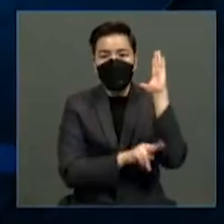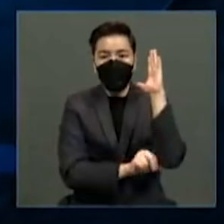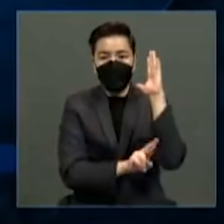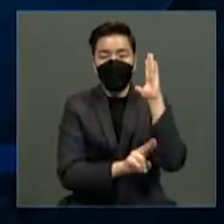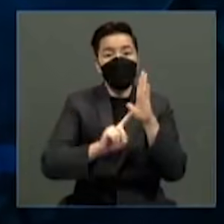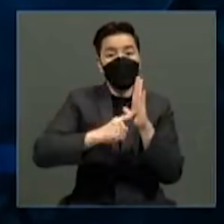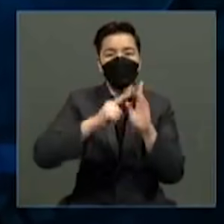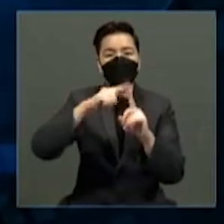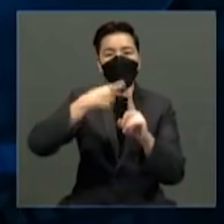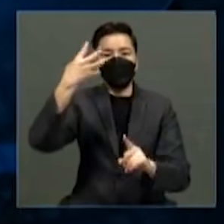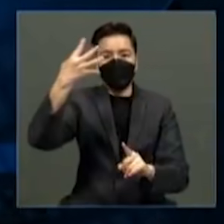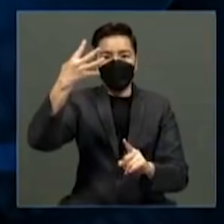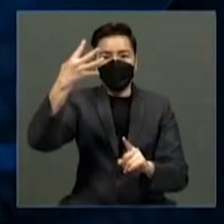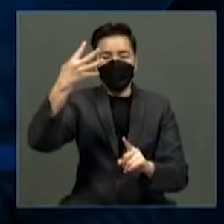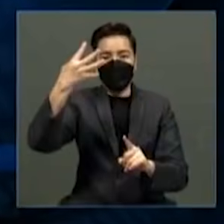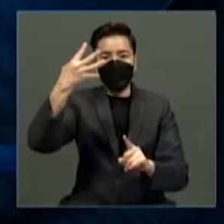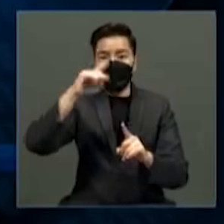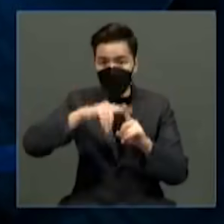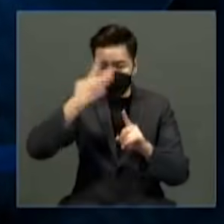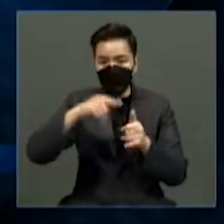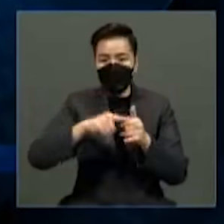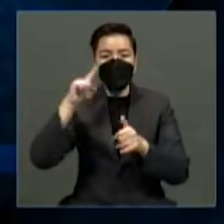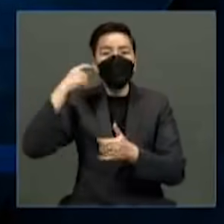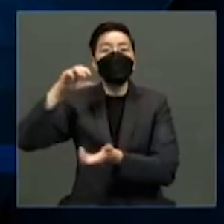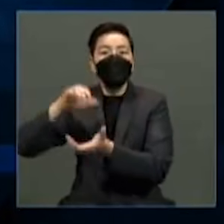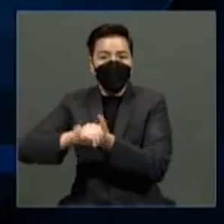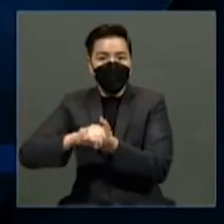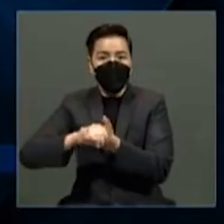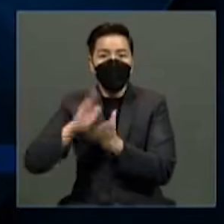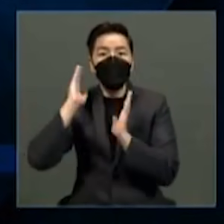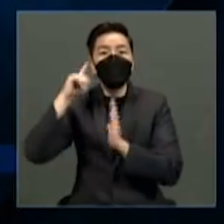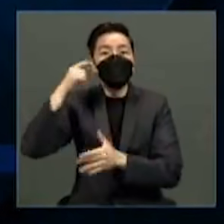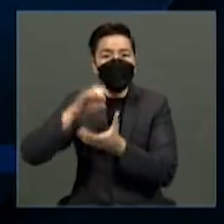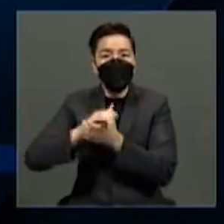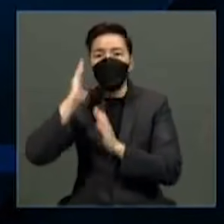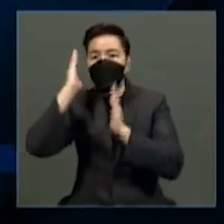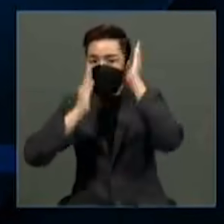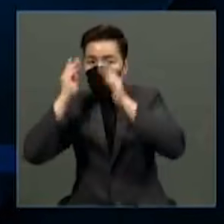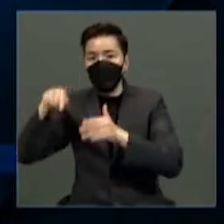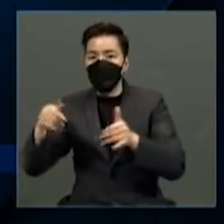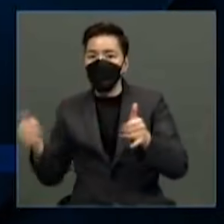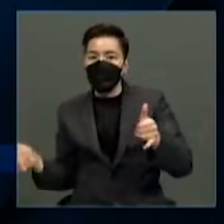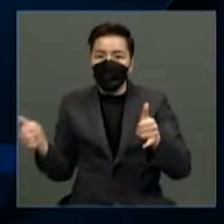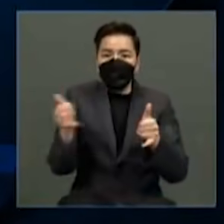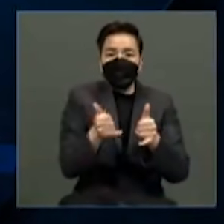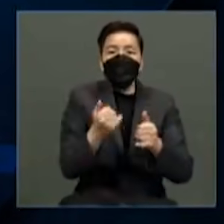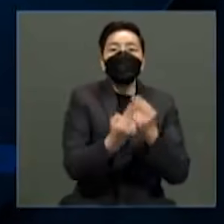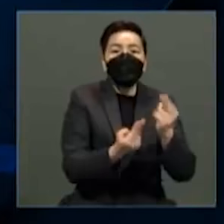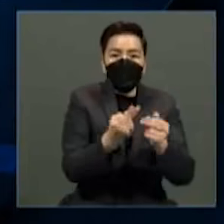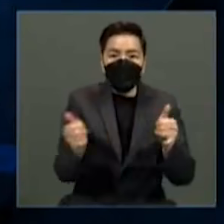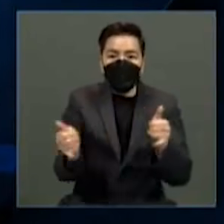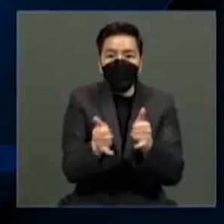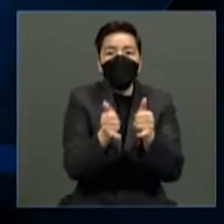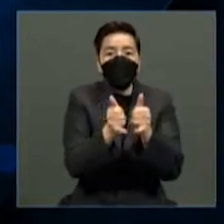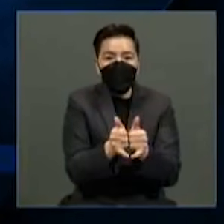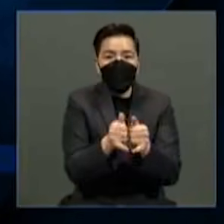เมษายนนะครับจากการที่มีภรรยาเป็นชาวมาเลเซียมาเยี่ยมนะครับและจากนั้นก็อยู่ด้วยกันในก